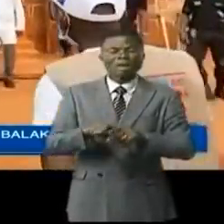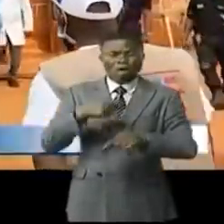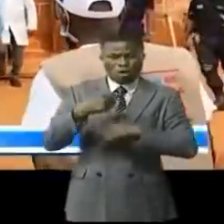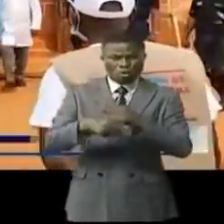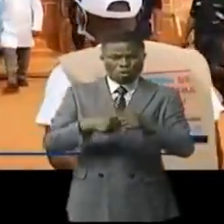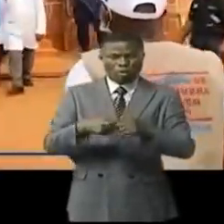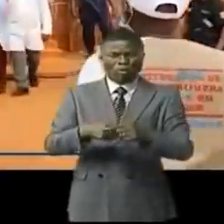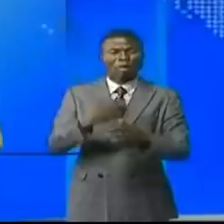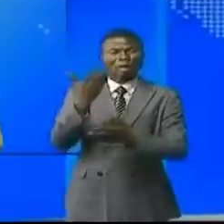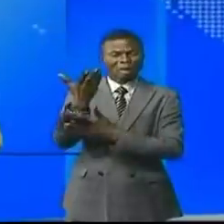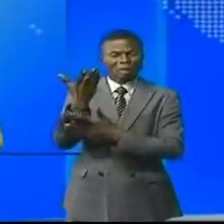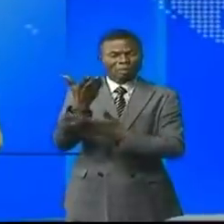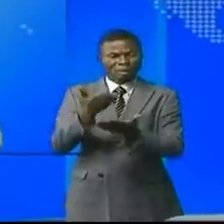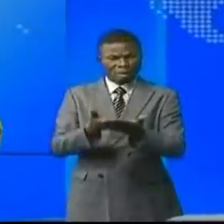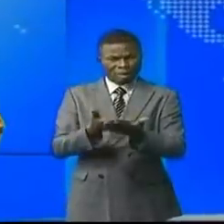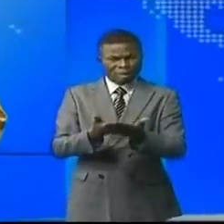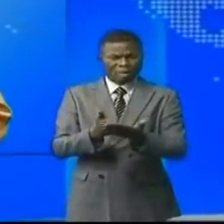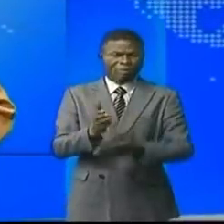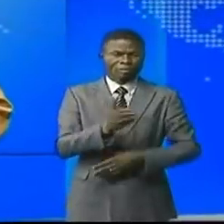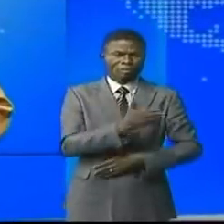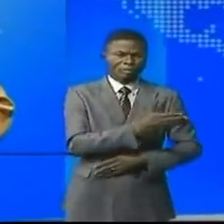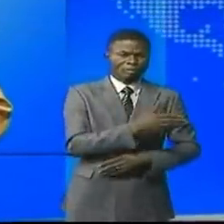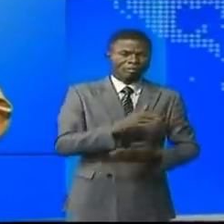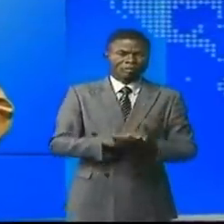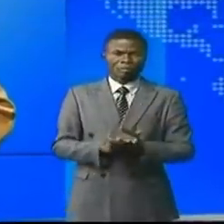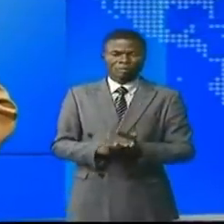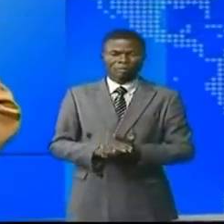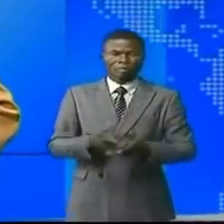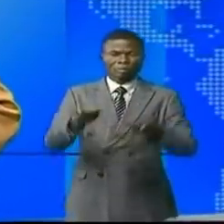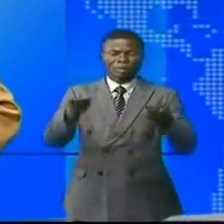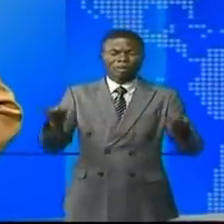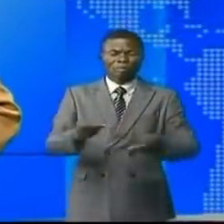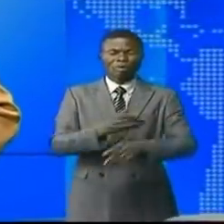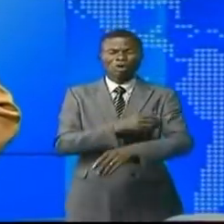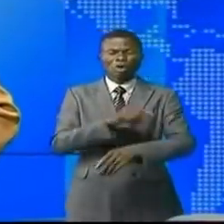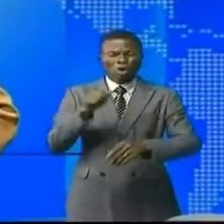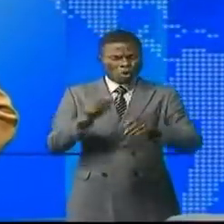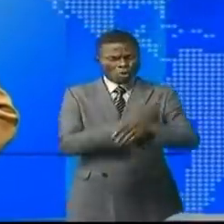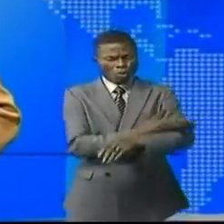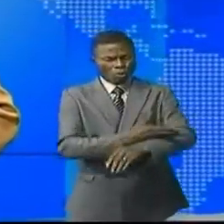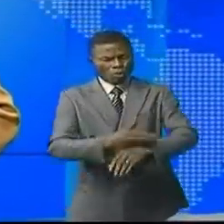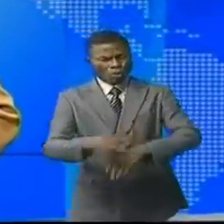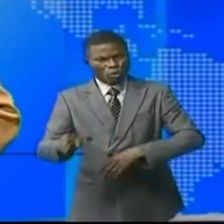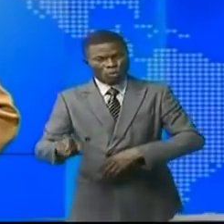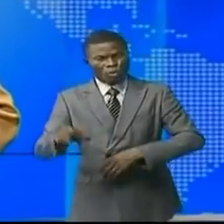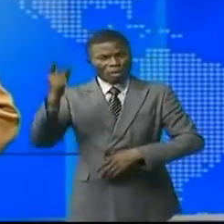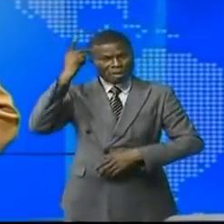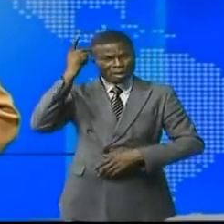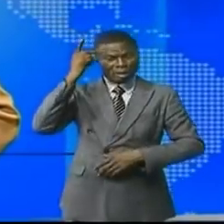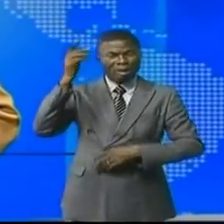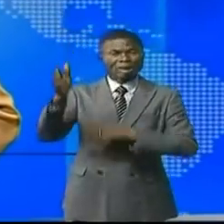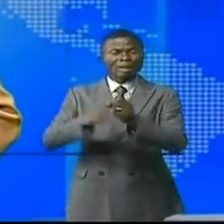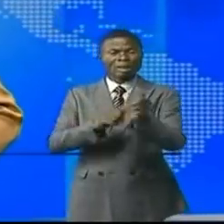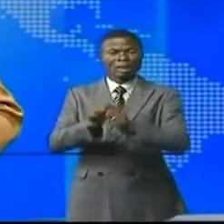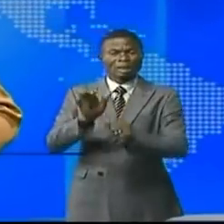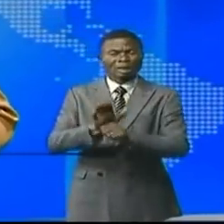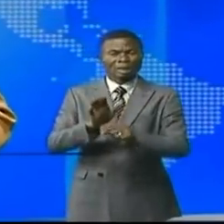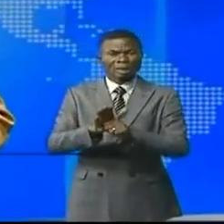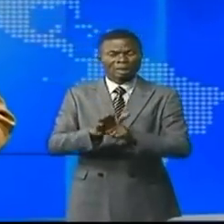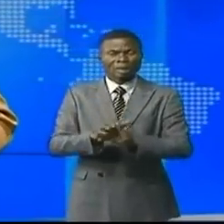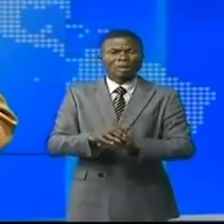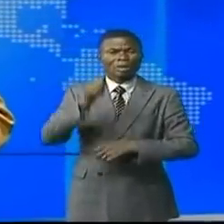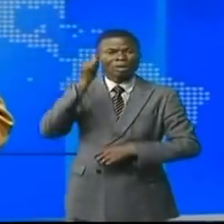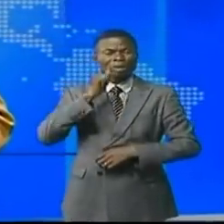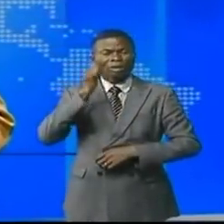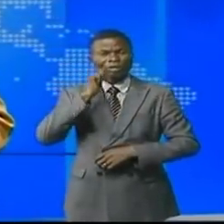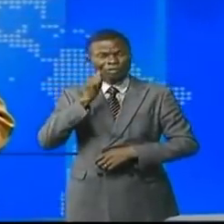leurs revendications. Les terrains les plus reculés de la capitale font l'objet de spoliations. Les princes et princesses des